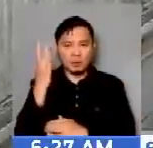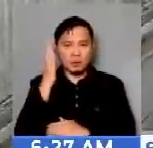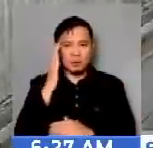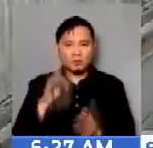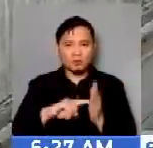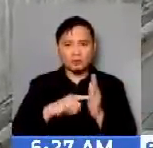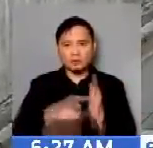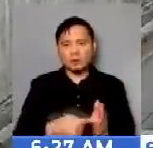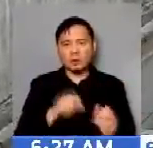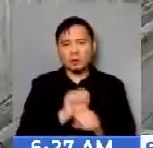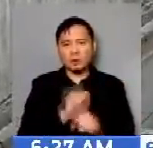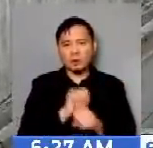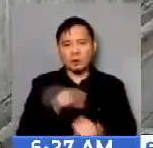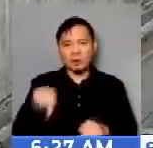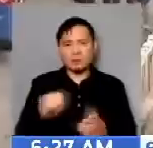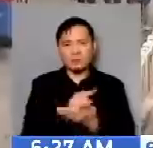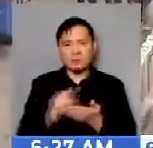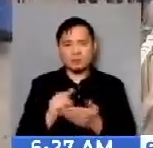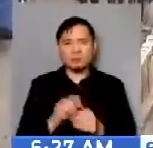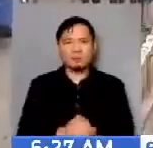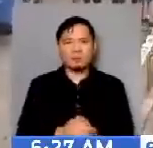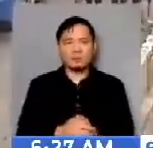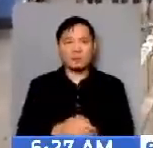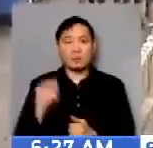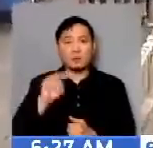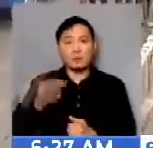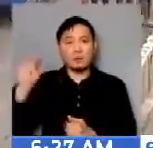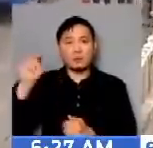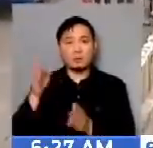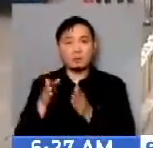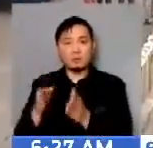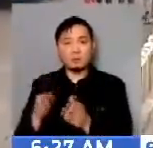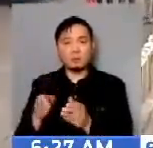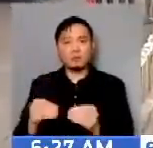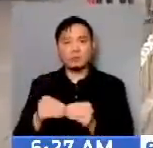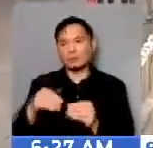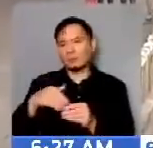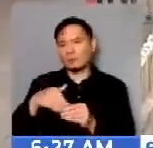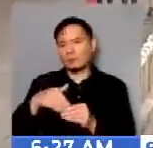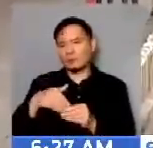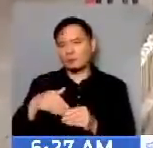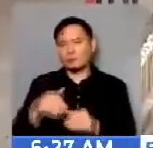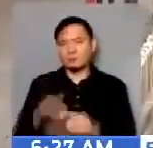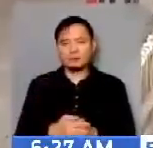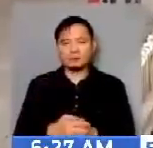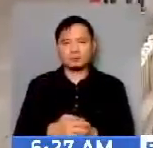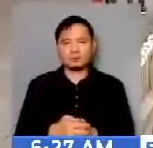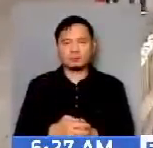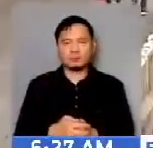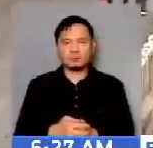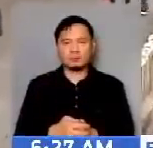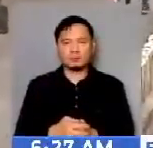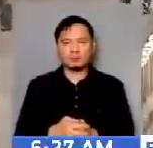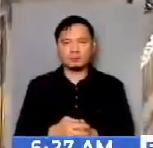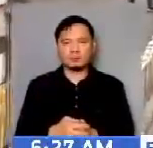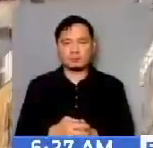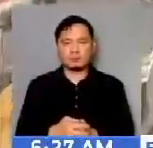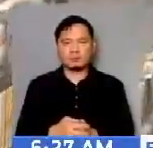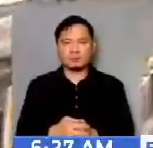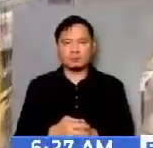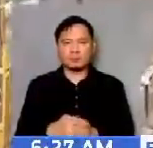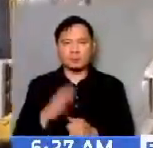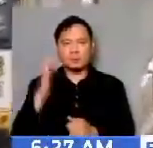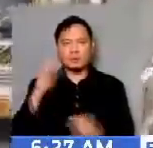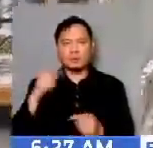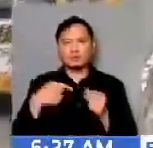Sa atin naman northbound lane sa kabila ay mas maluwag ang dalay ng trapiko. Ito yung kontrapelo kasi dun sa mga papasok sa trabaho. So mas maluwag,